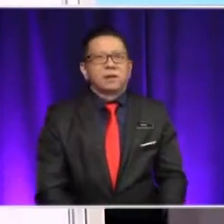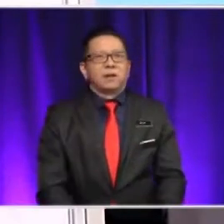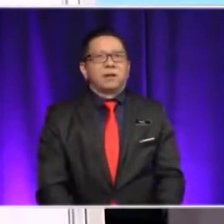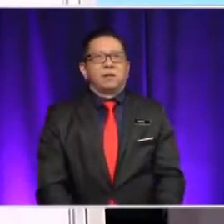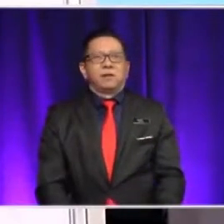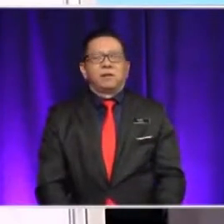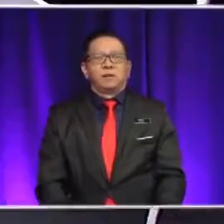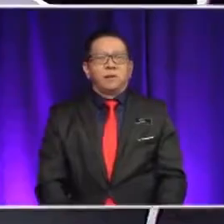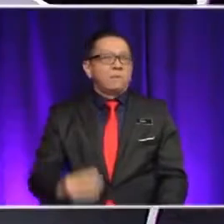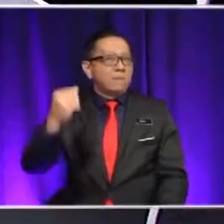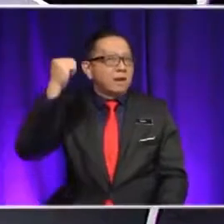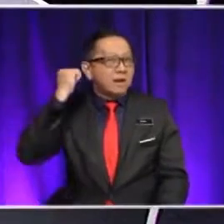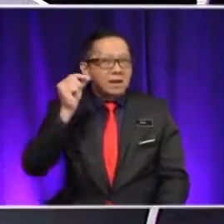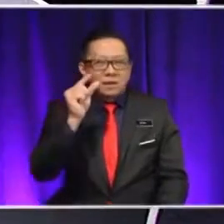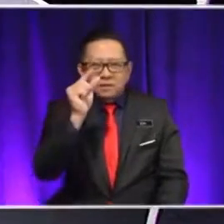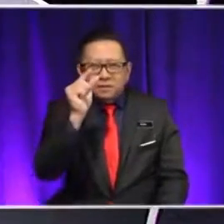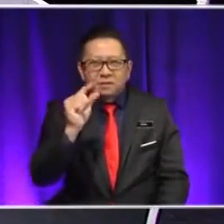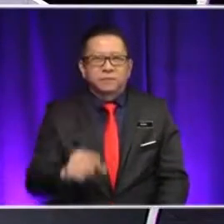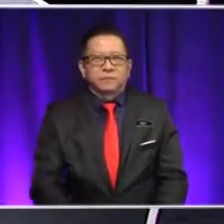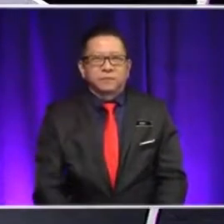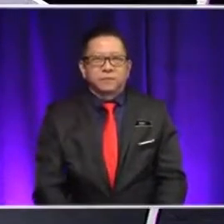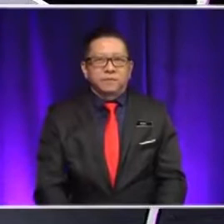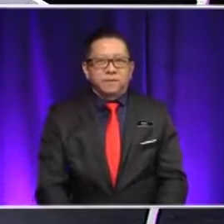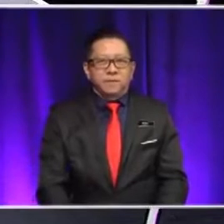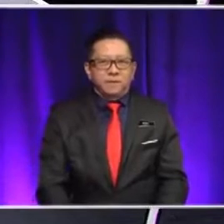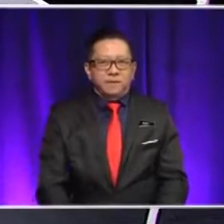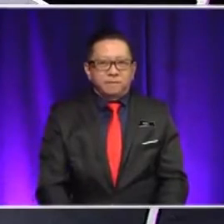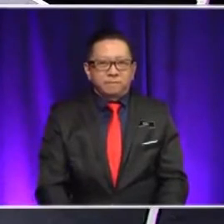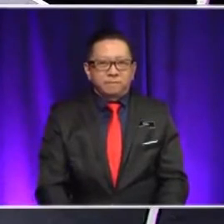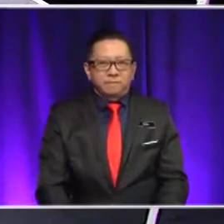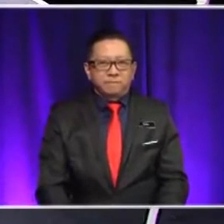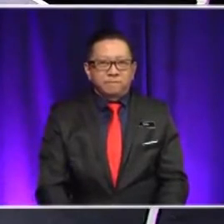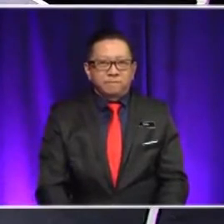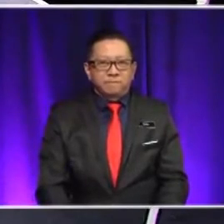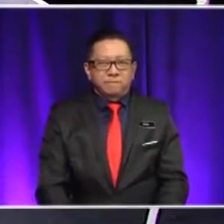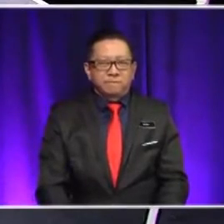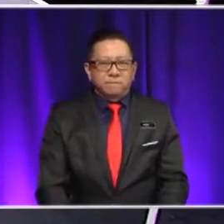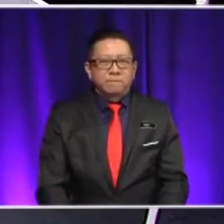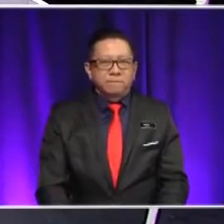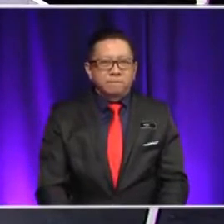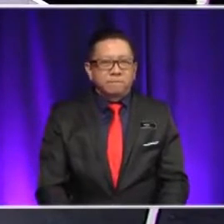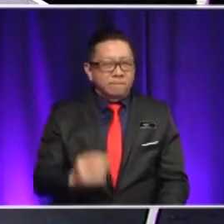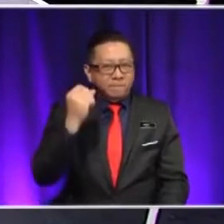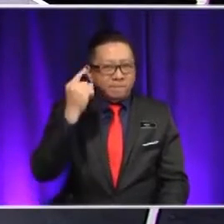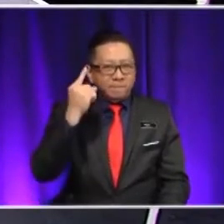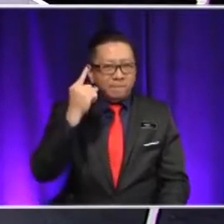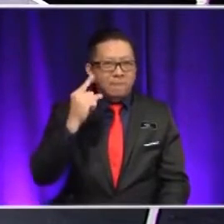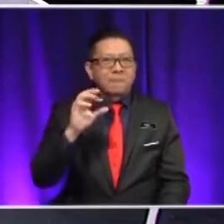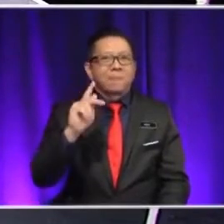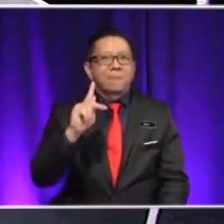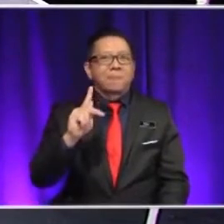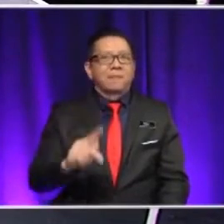sih kamu yang di belakang itu itu sajalah Karang kita Oke fine Oke